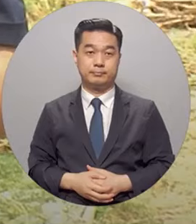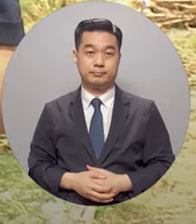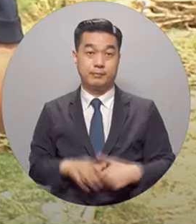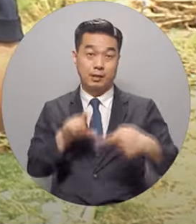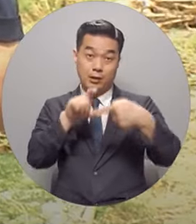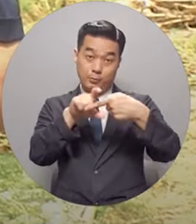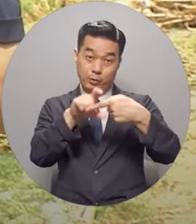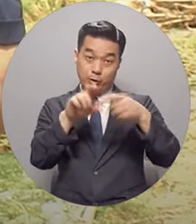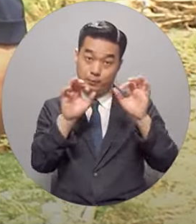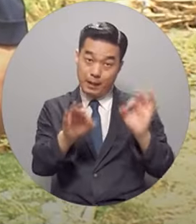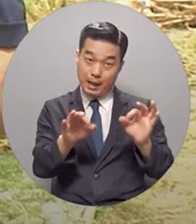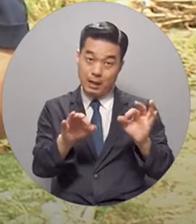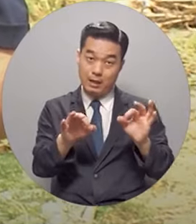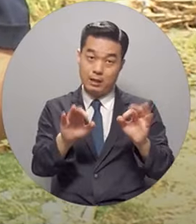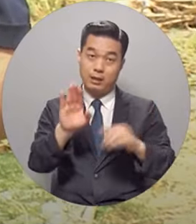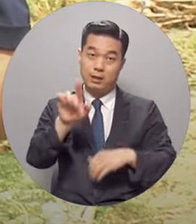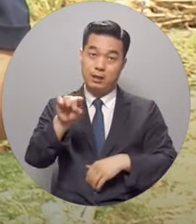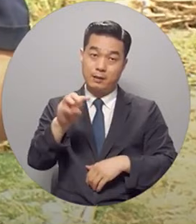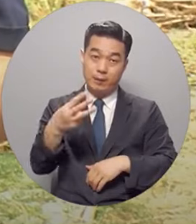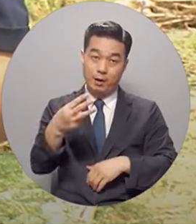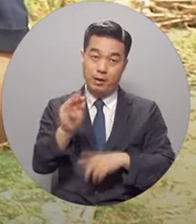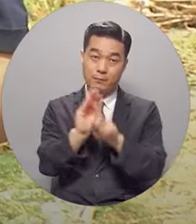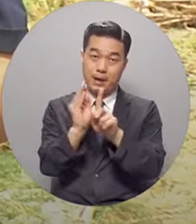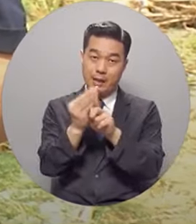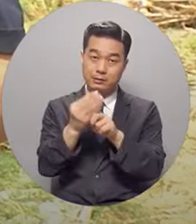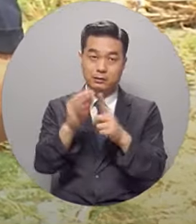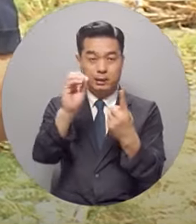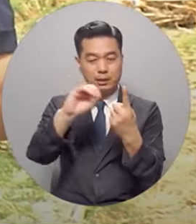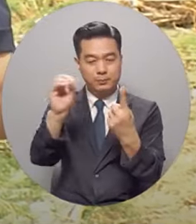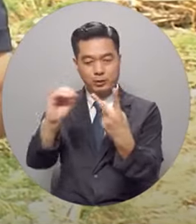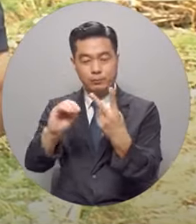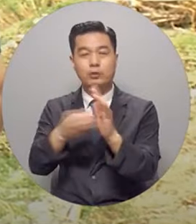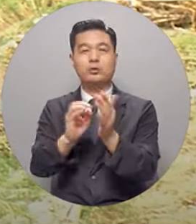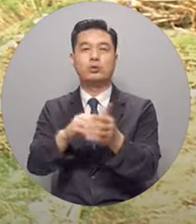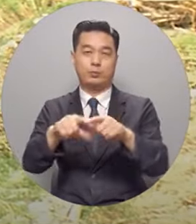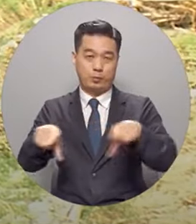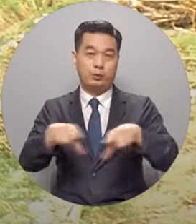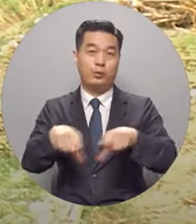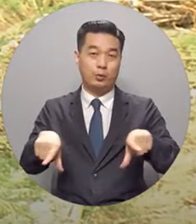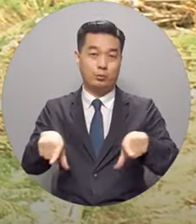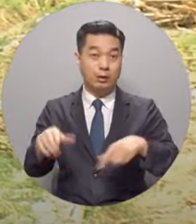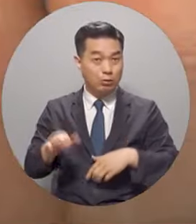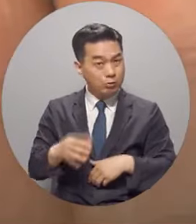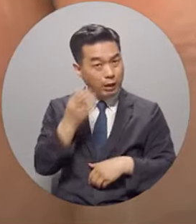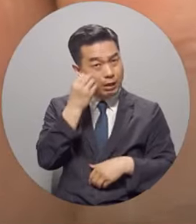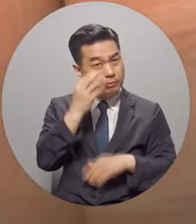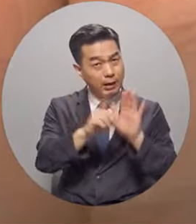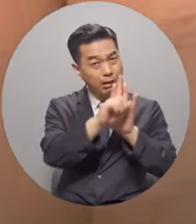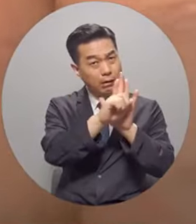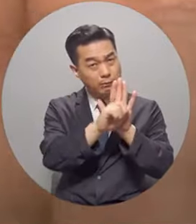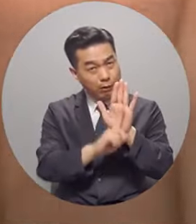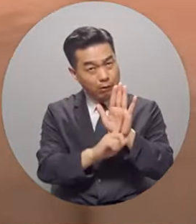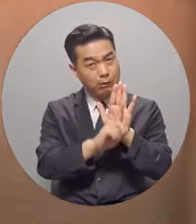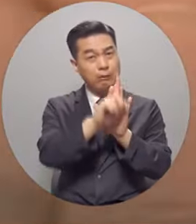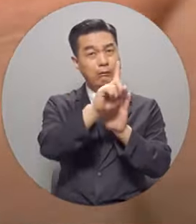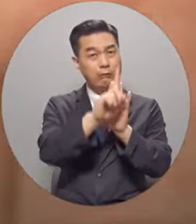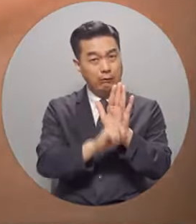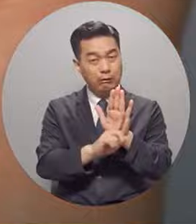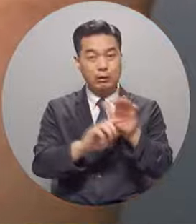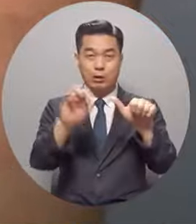벌마늘 하면 한 1% 2% 정도 나옵니다 근데 이제 이상 기운에서 50%